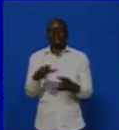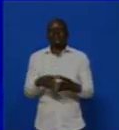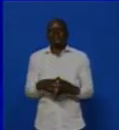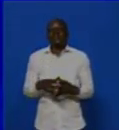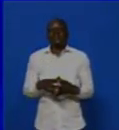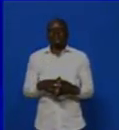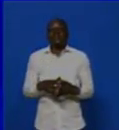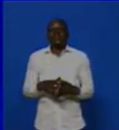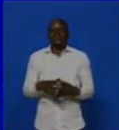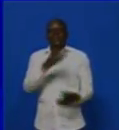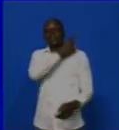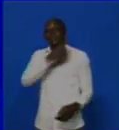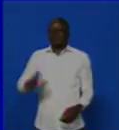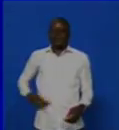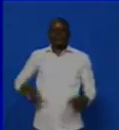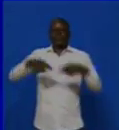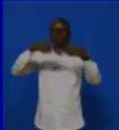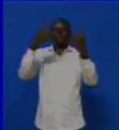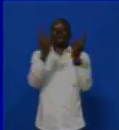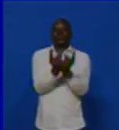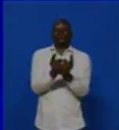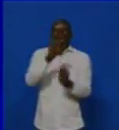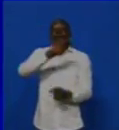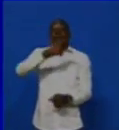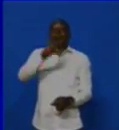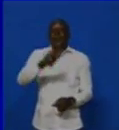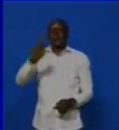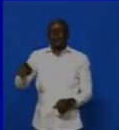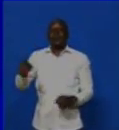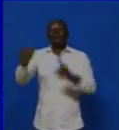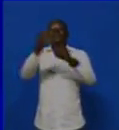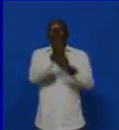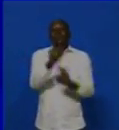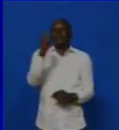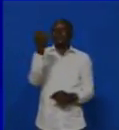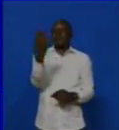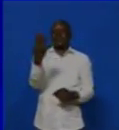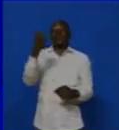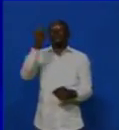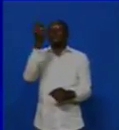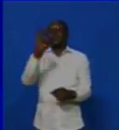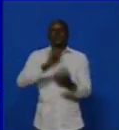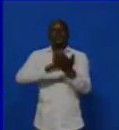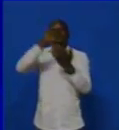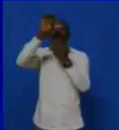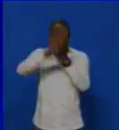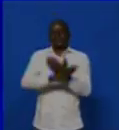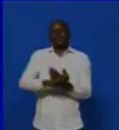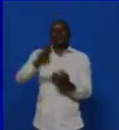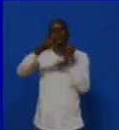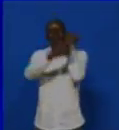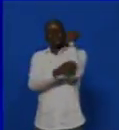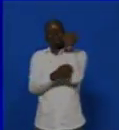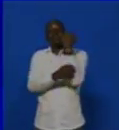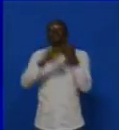Les députés du groupe parlementaire MPP ont tenu du 14 au 16 septembre dernier à Tenkodoro leur